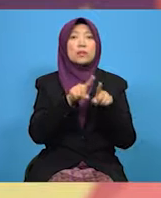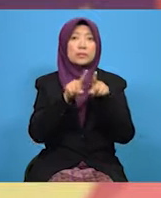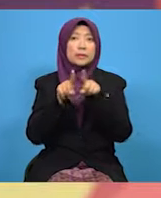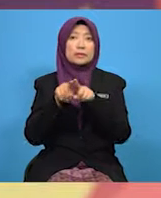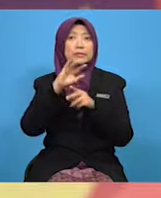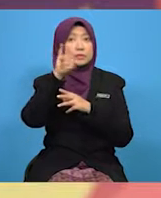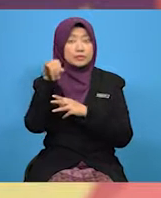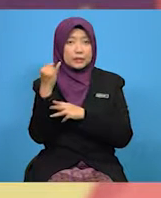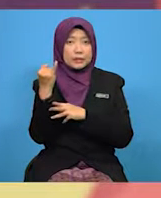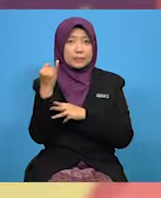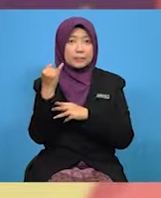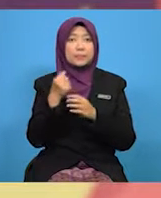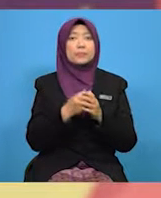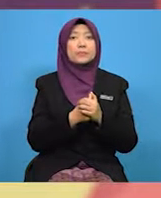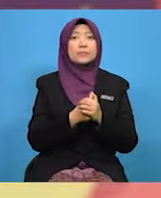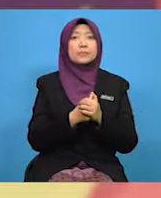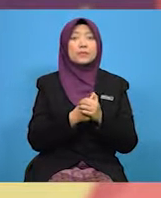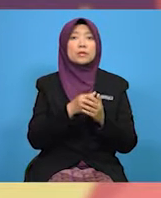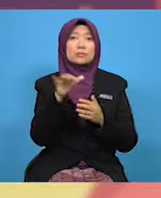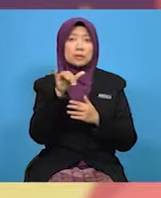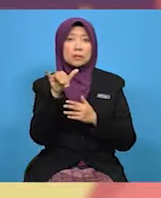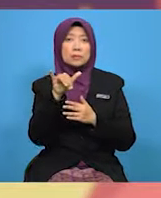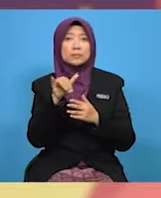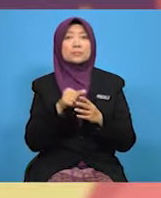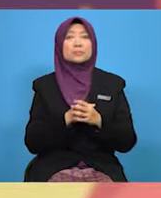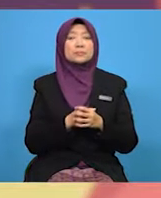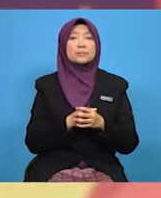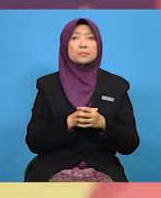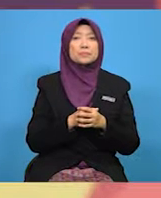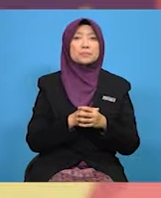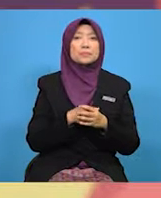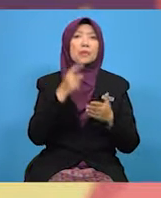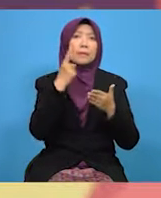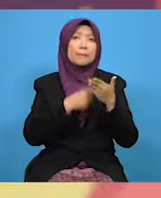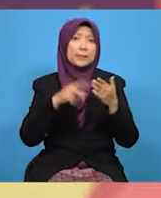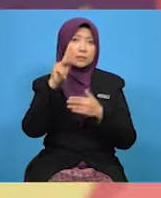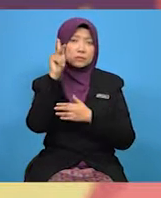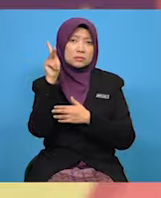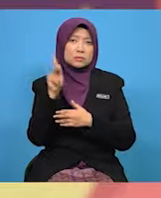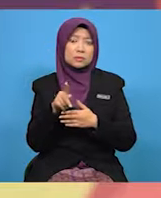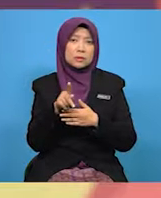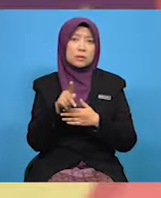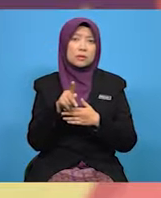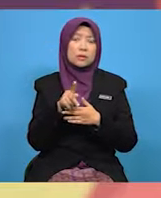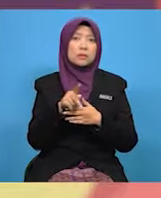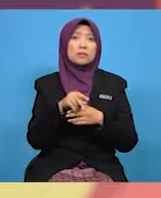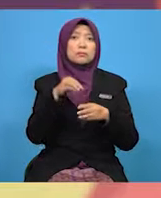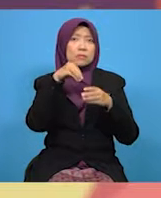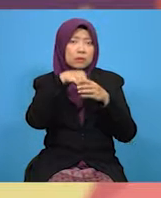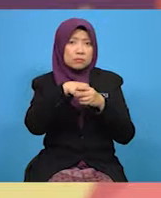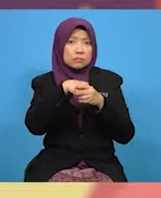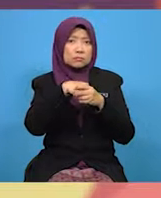J yaitu suntikan = bocoran Apakah komponen bocoran dalam